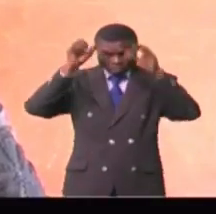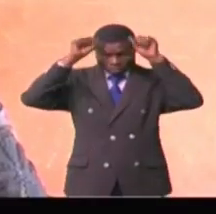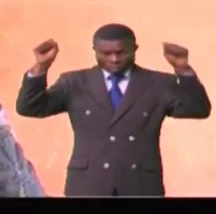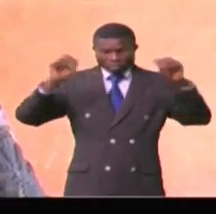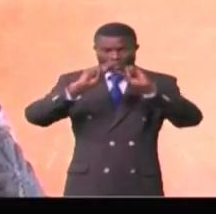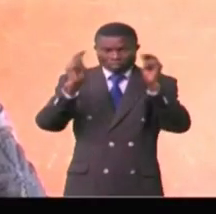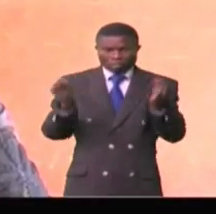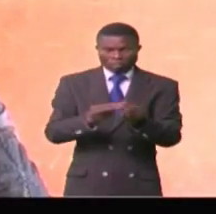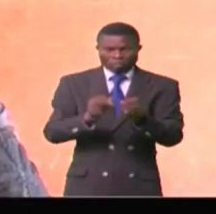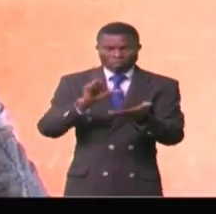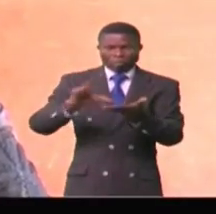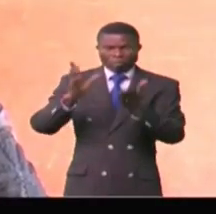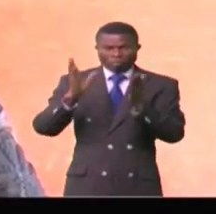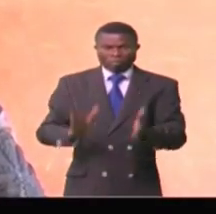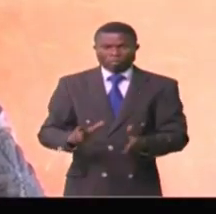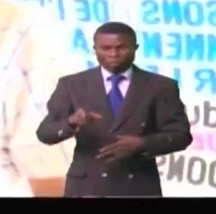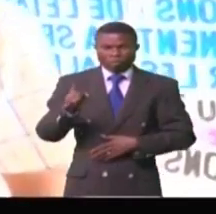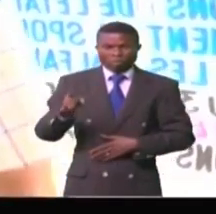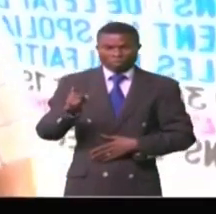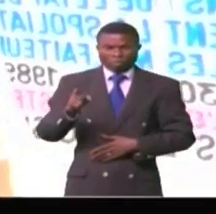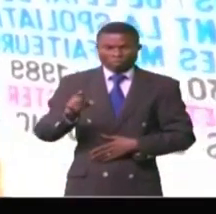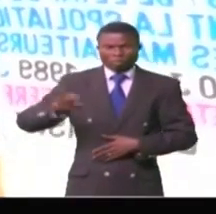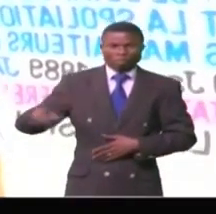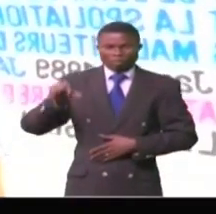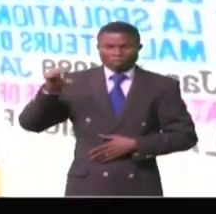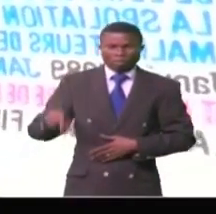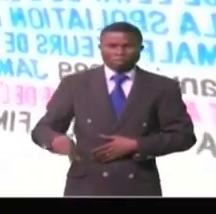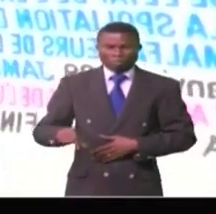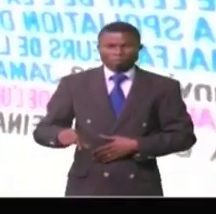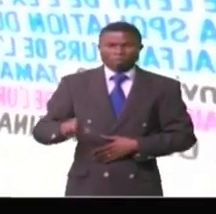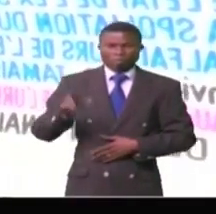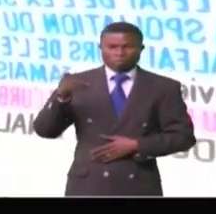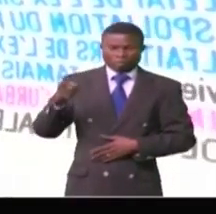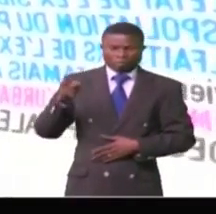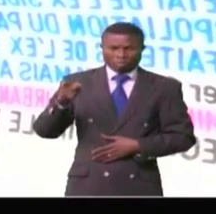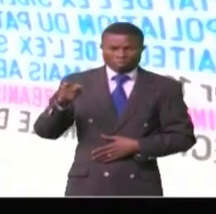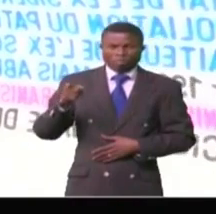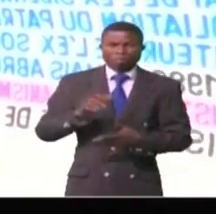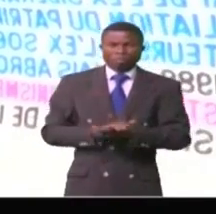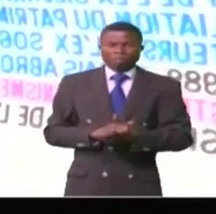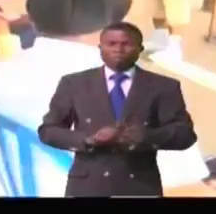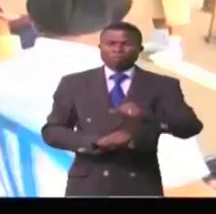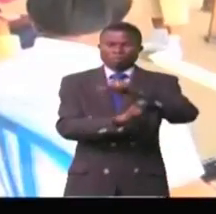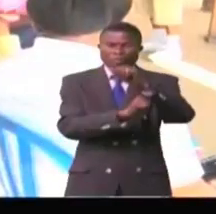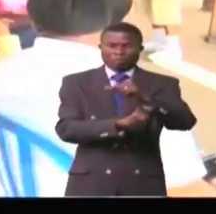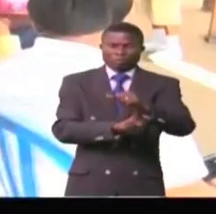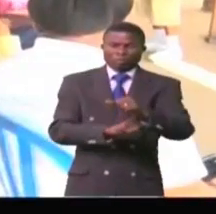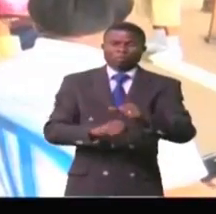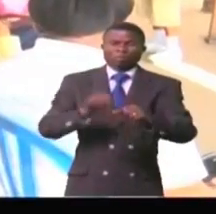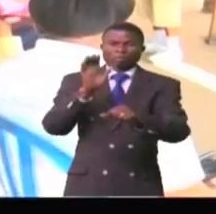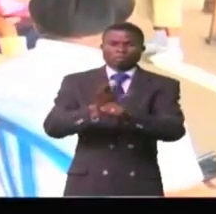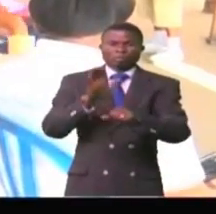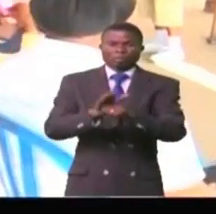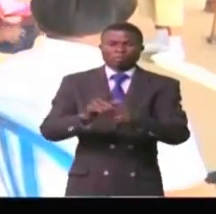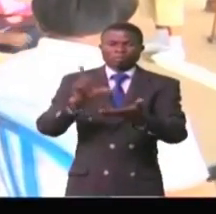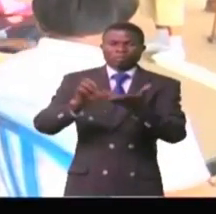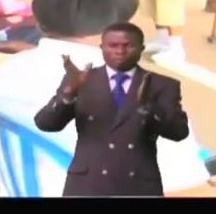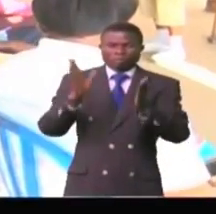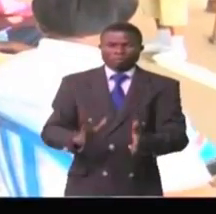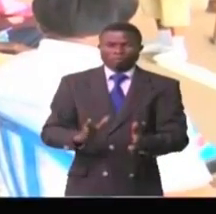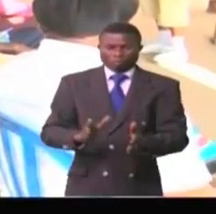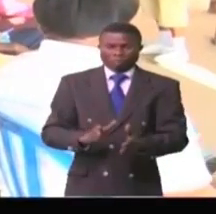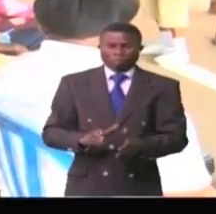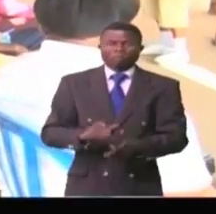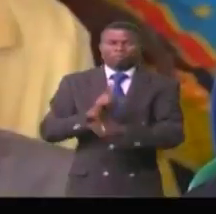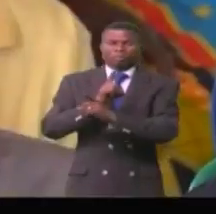de la Ligue des locataires LILOC, Jean-Jacques Benamei, qui accompagne ces milliers de locataires et leurs